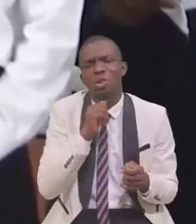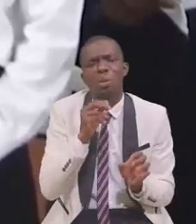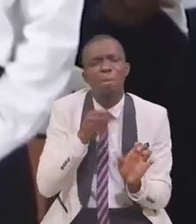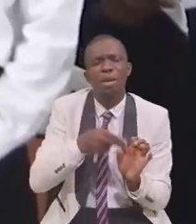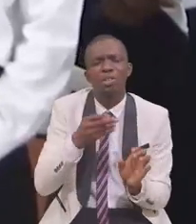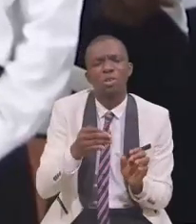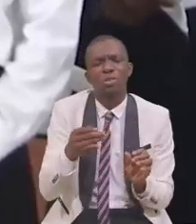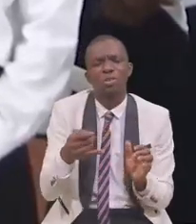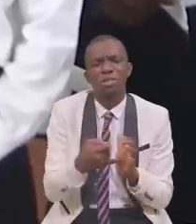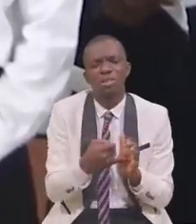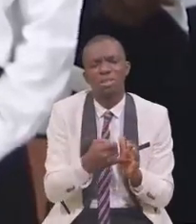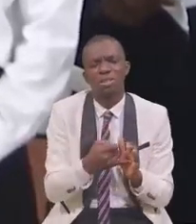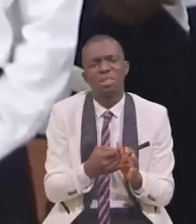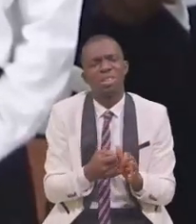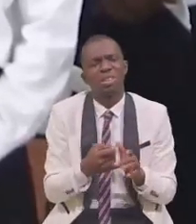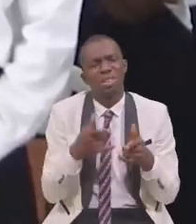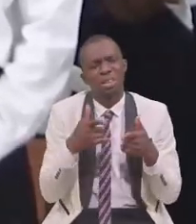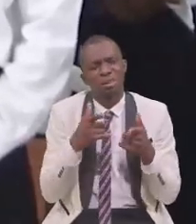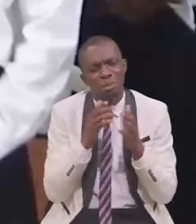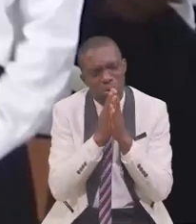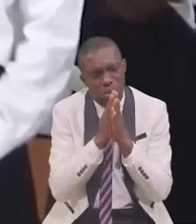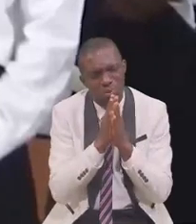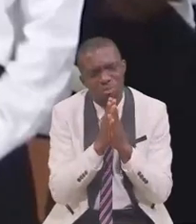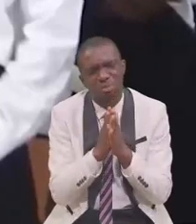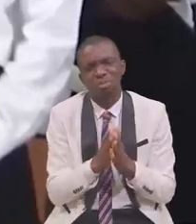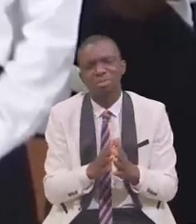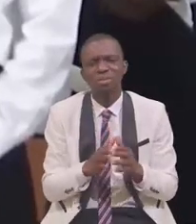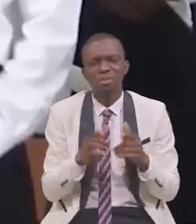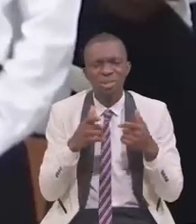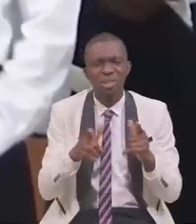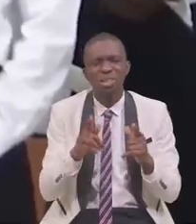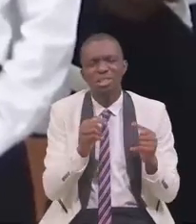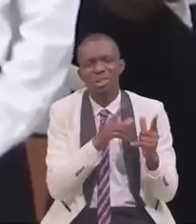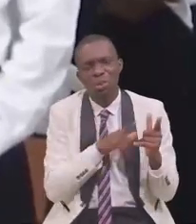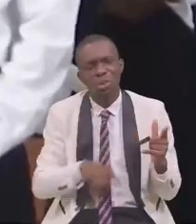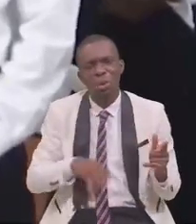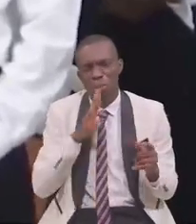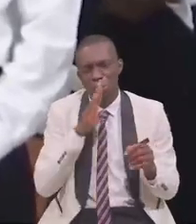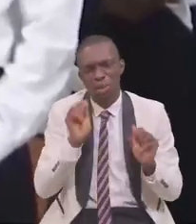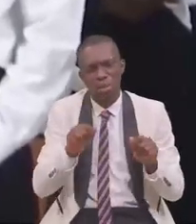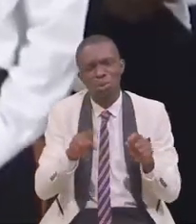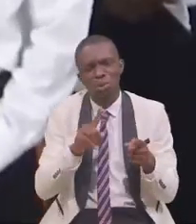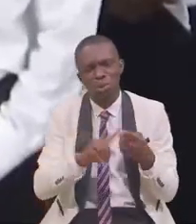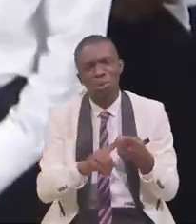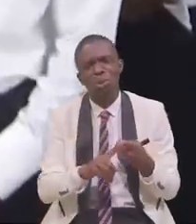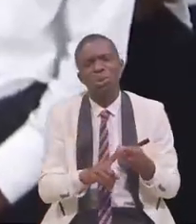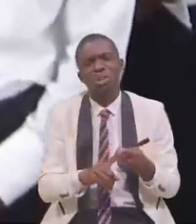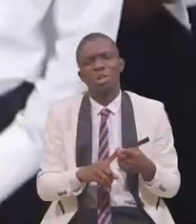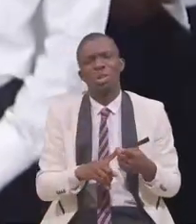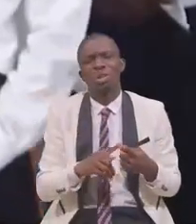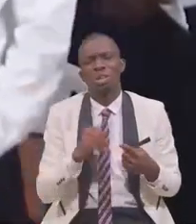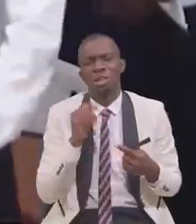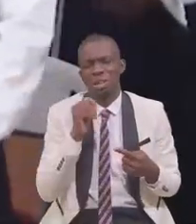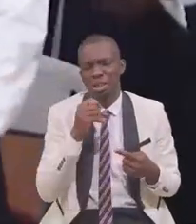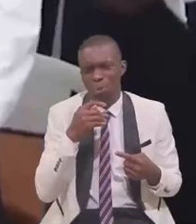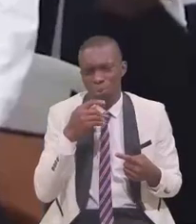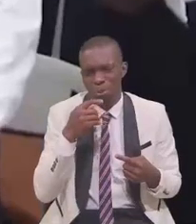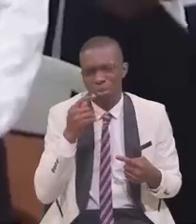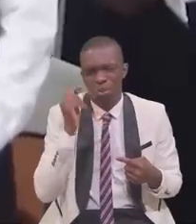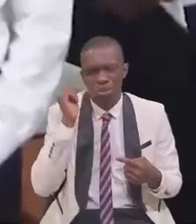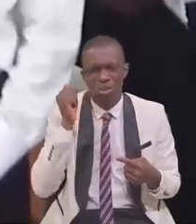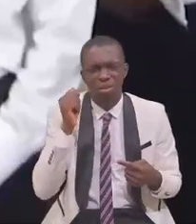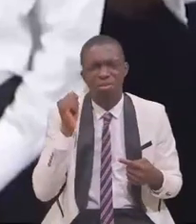suis pas du monde, frère, que le Seigneur soit en mesure de parler de toi. Que le Seigneur soit en mesure de parler de toi. Et